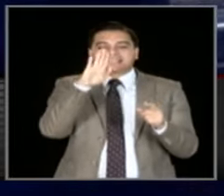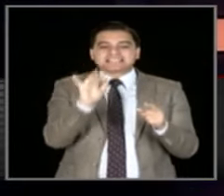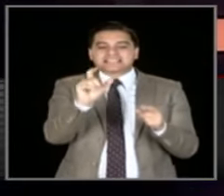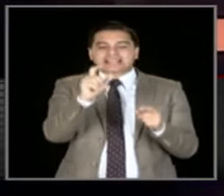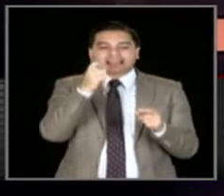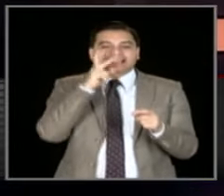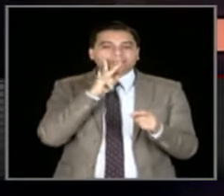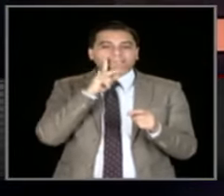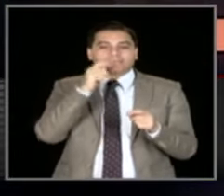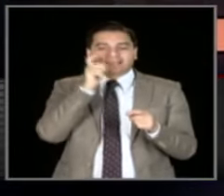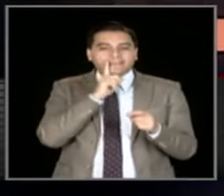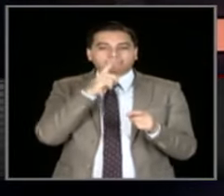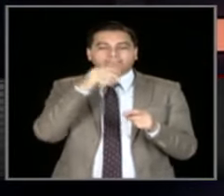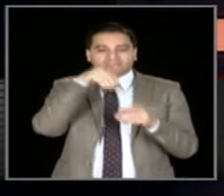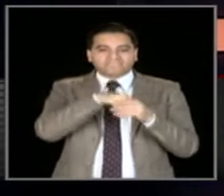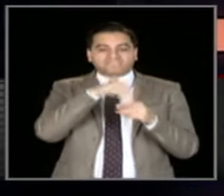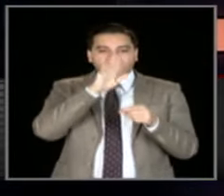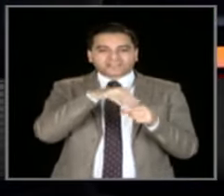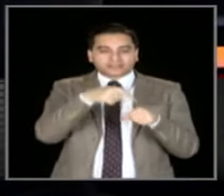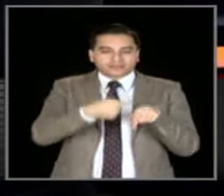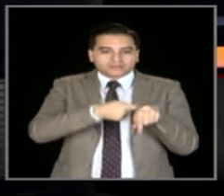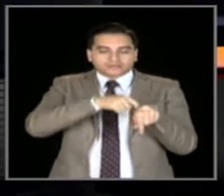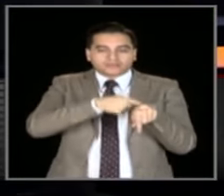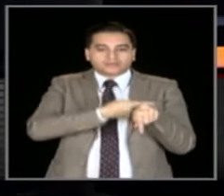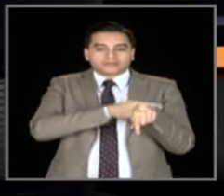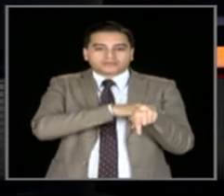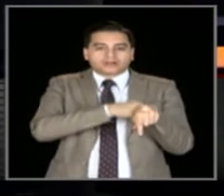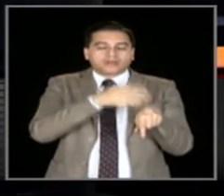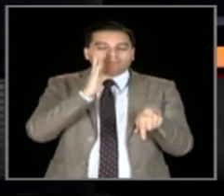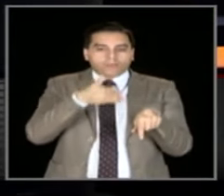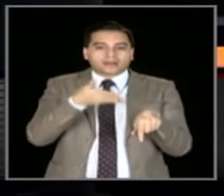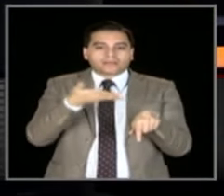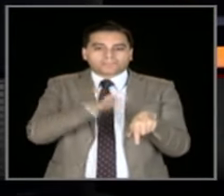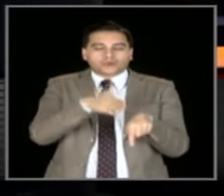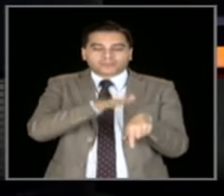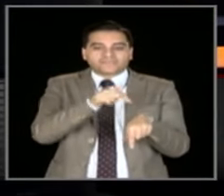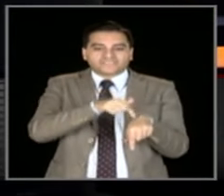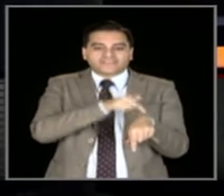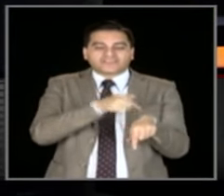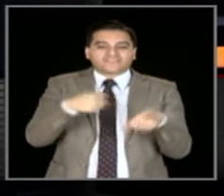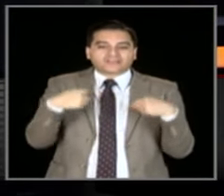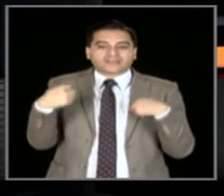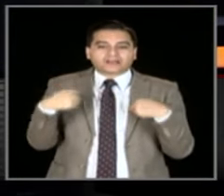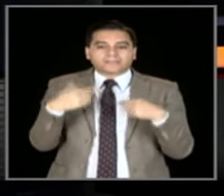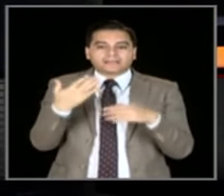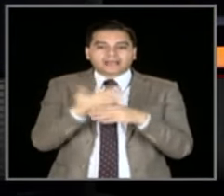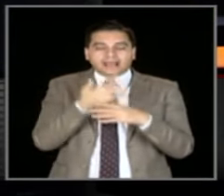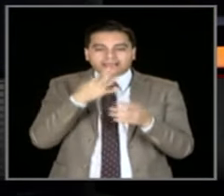السم ده بيقدر يخترق خلايا الجسم ويقتلها من خلال